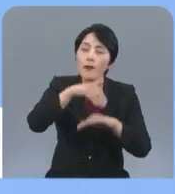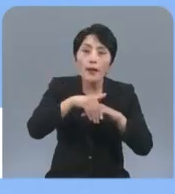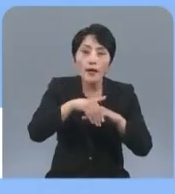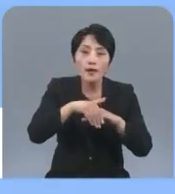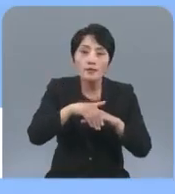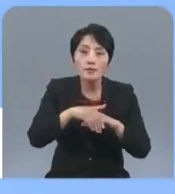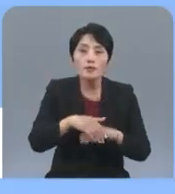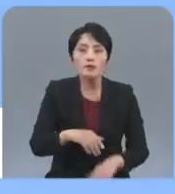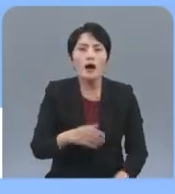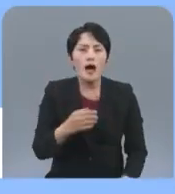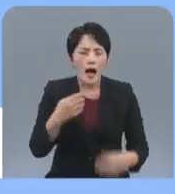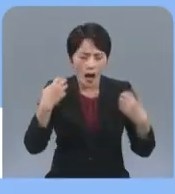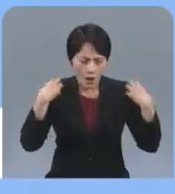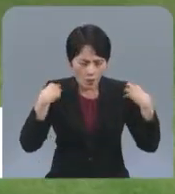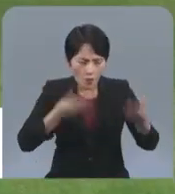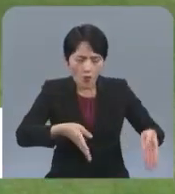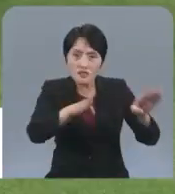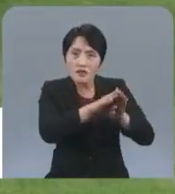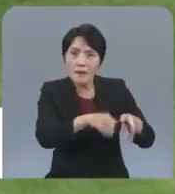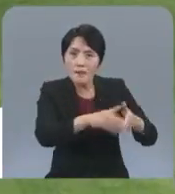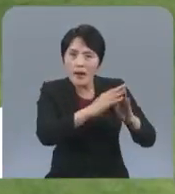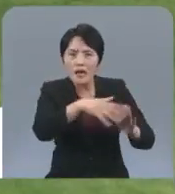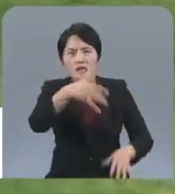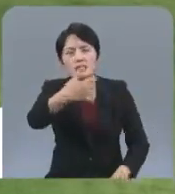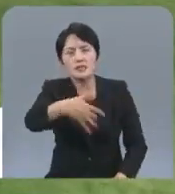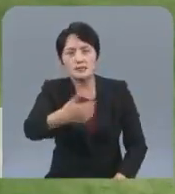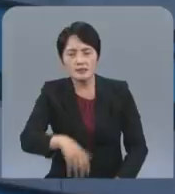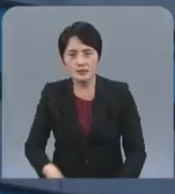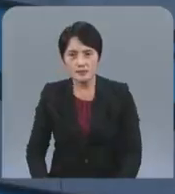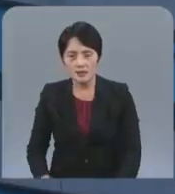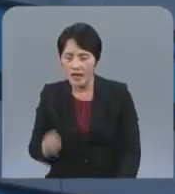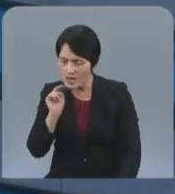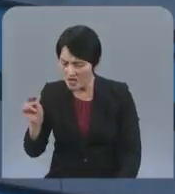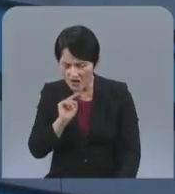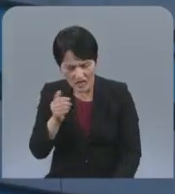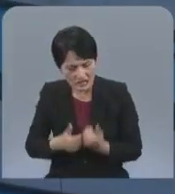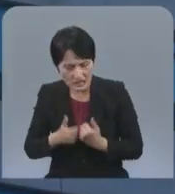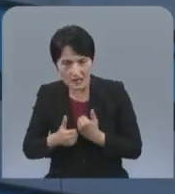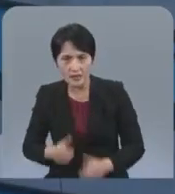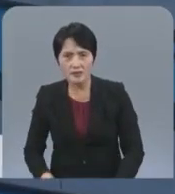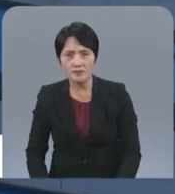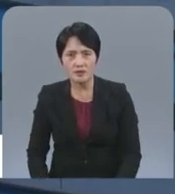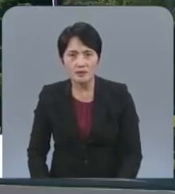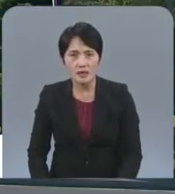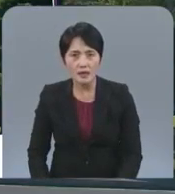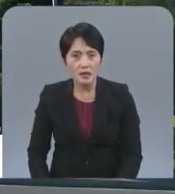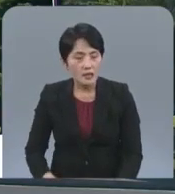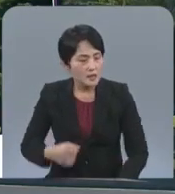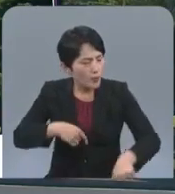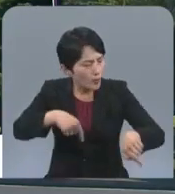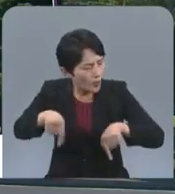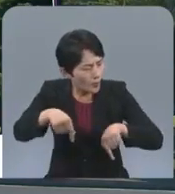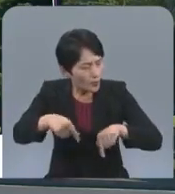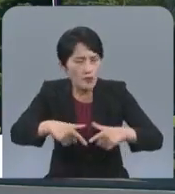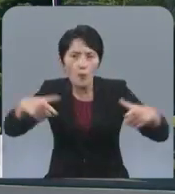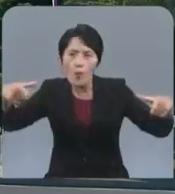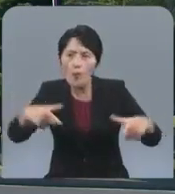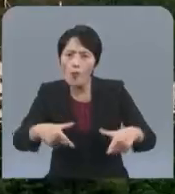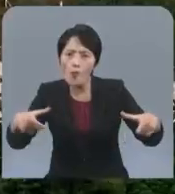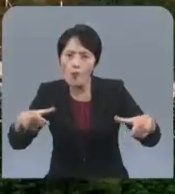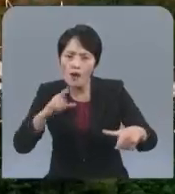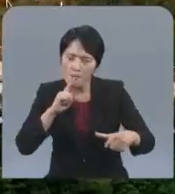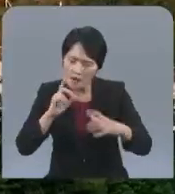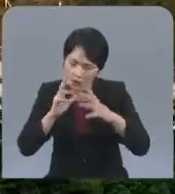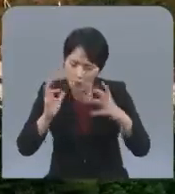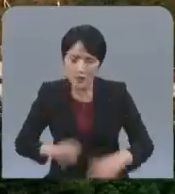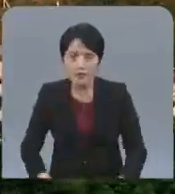l'agence spatiale nationale qui est censé être chargé de mener ce futur projet se trouve plongé dans un climat d'incertitude en raison des luttes politiques